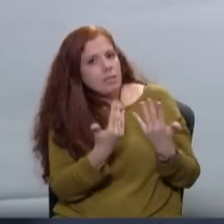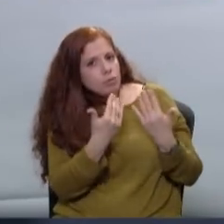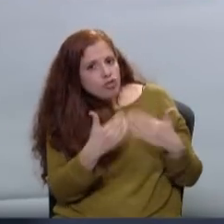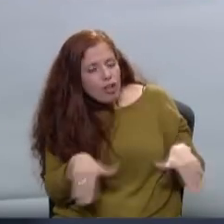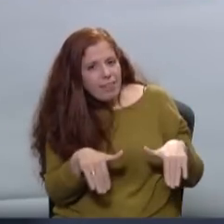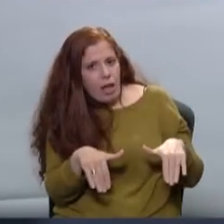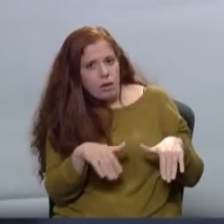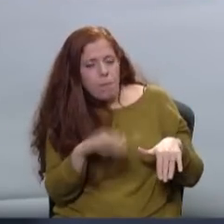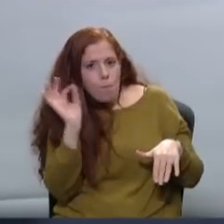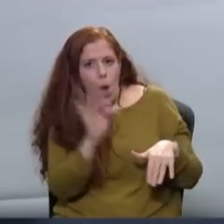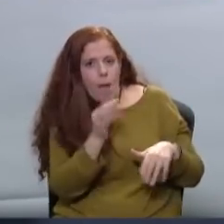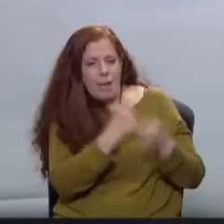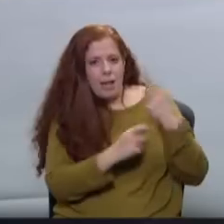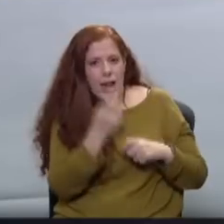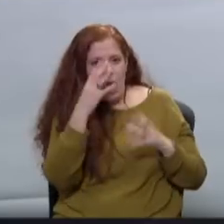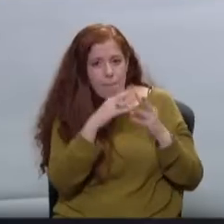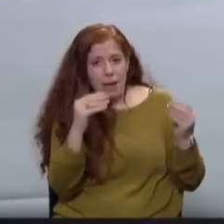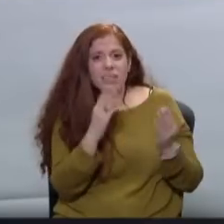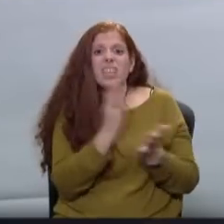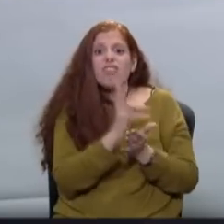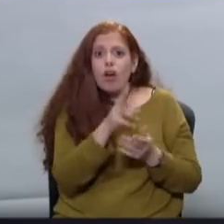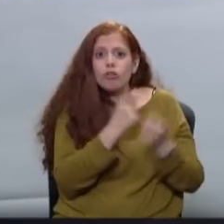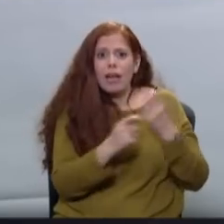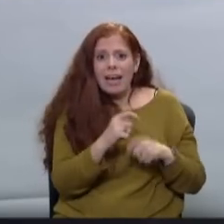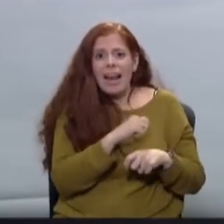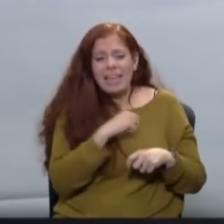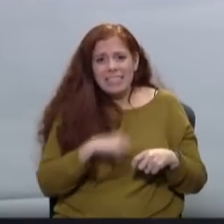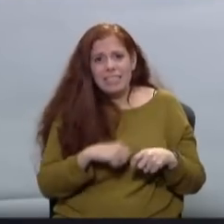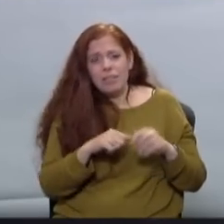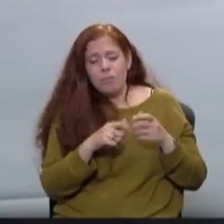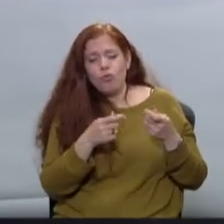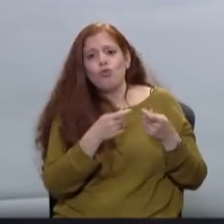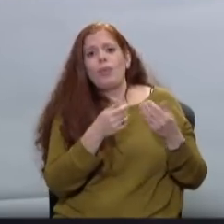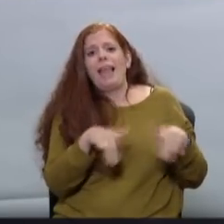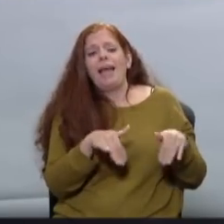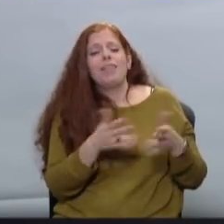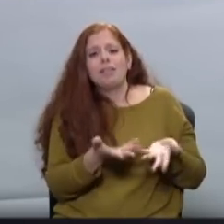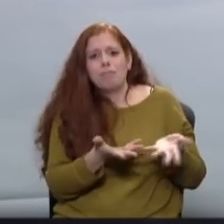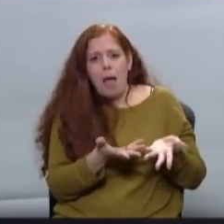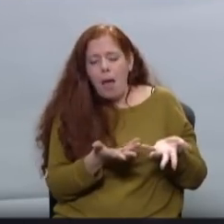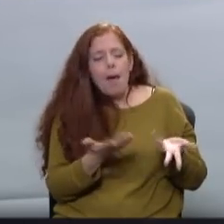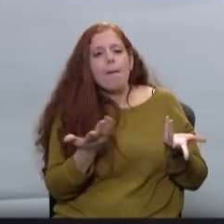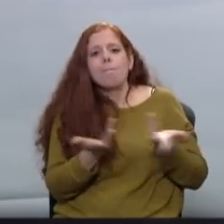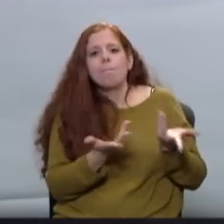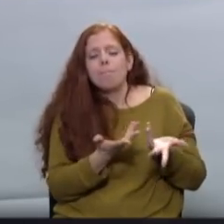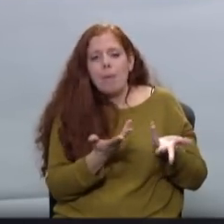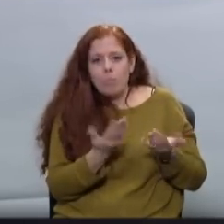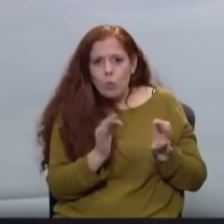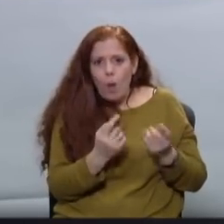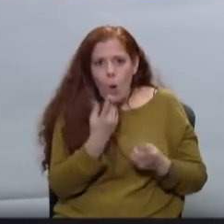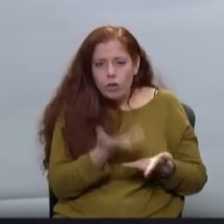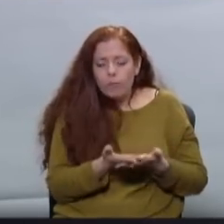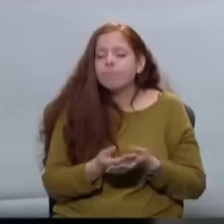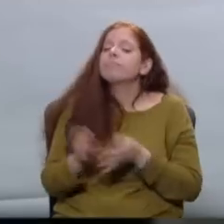כי יש לנו כבר כלכלה אחת צינית שמשותקת, רק זה חסר לנו עכשיו. ולא פחות מעניין, מה הילידים בדיוק רוצים שם? אז בוא